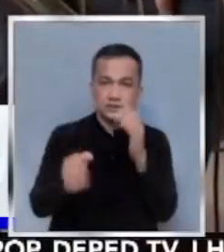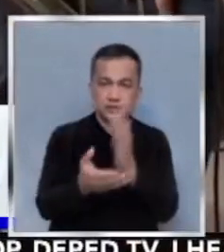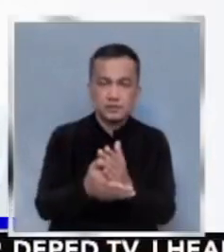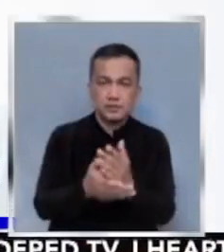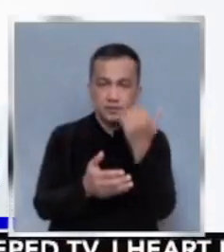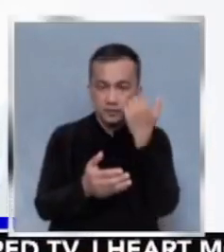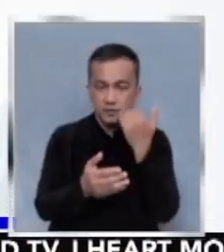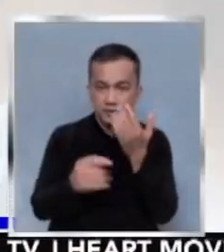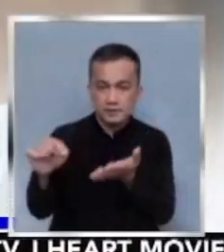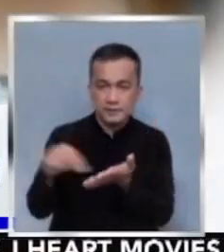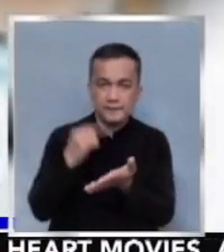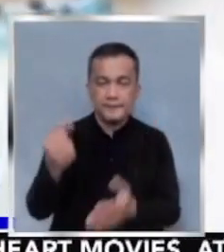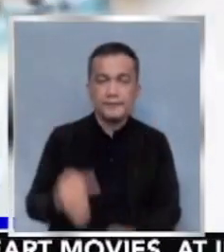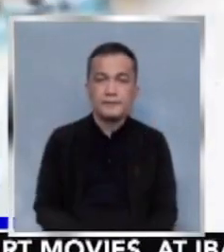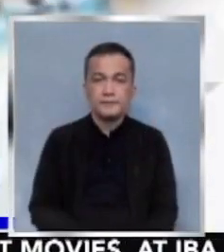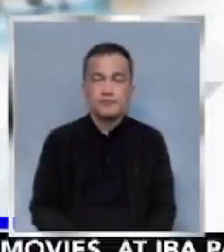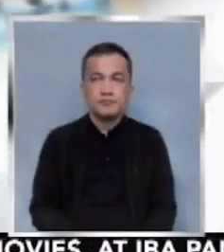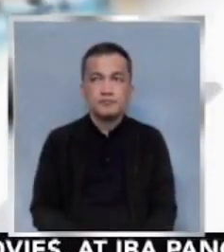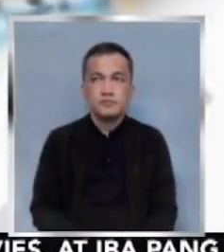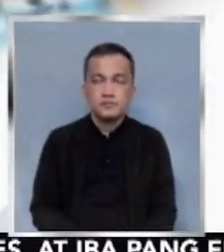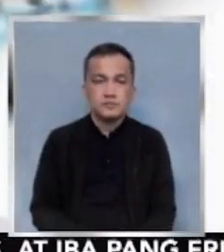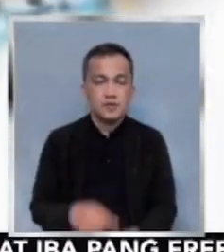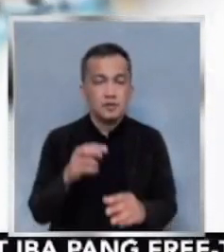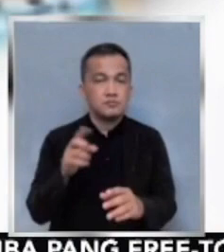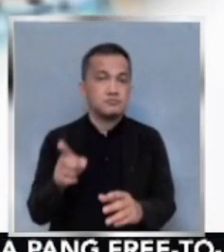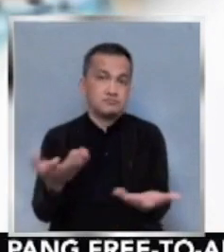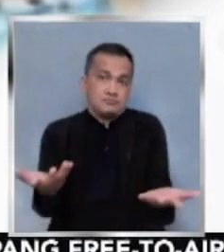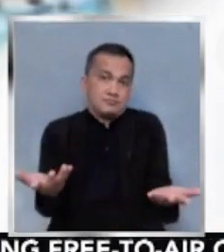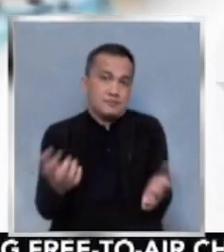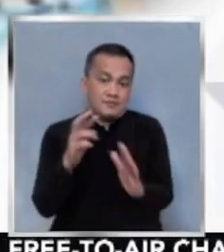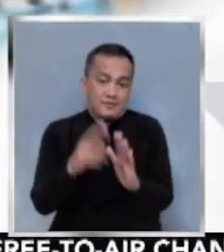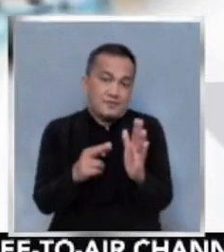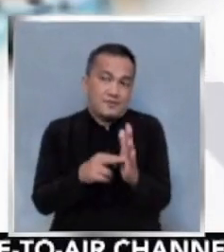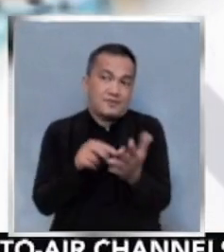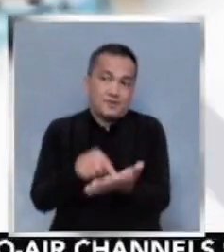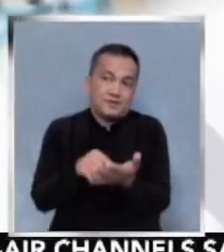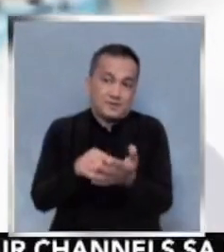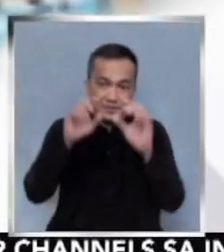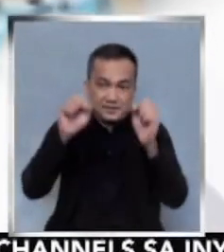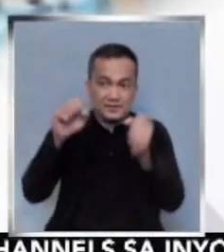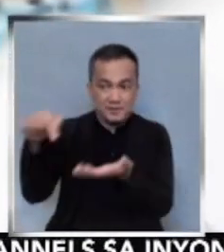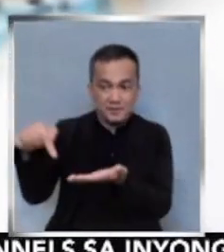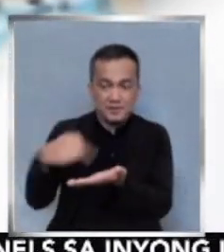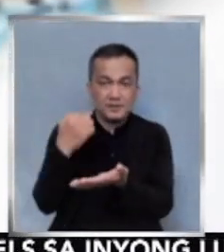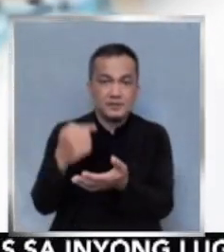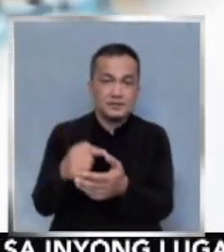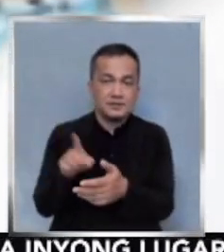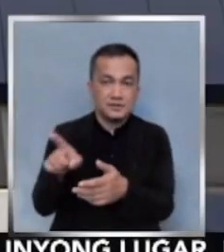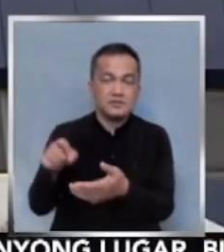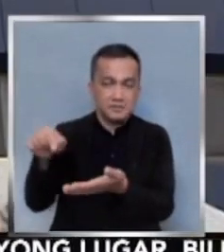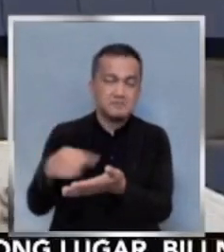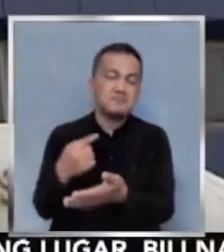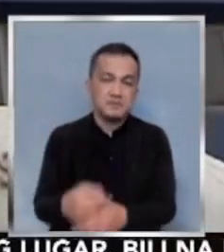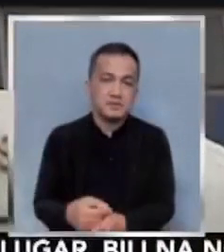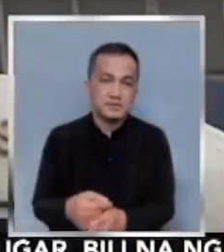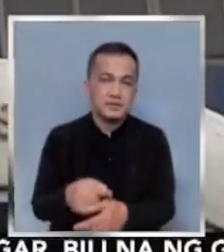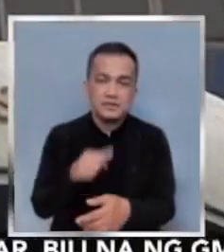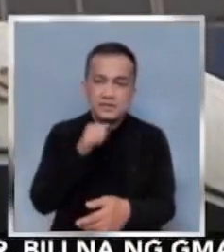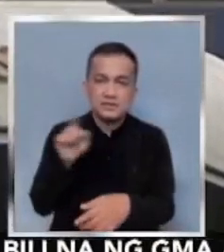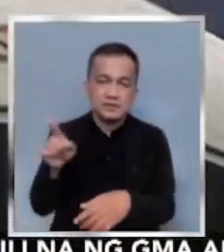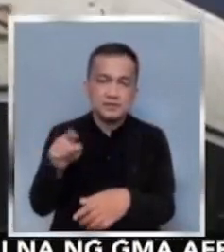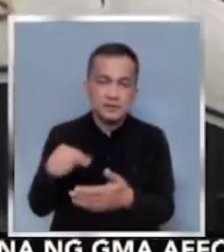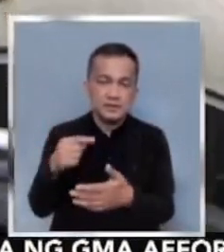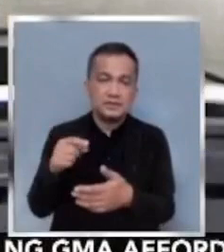nababayaran nito. Maging role model si Presidente magbaya. Ay, hindi naman siya talagang magbabayad. Yung estate. Hindi rin